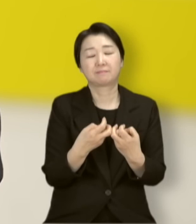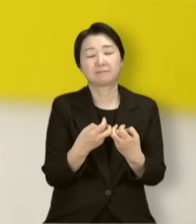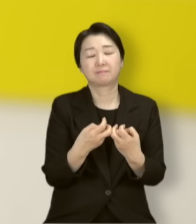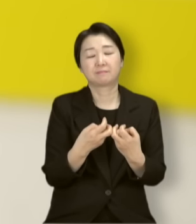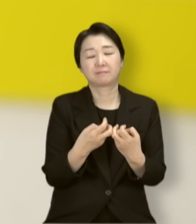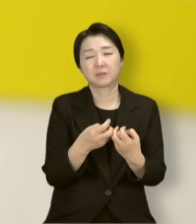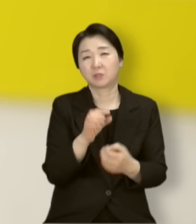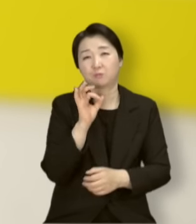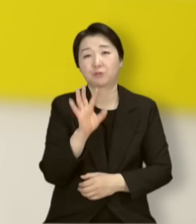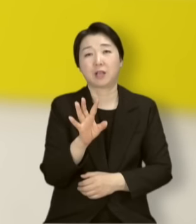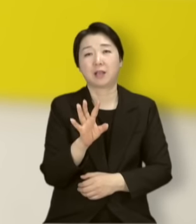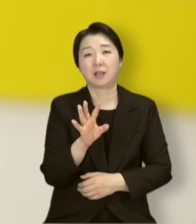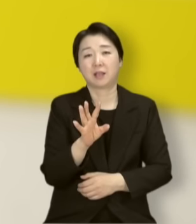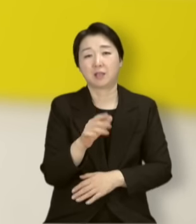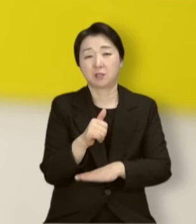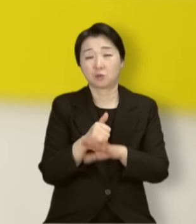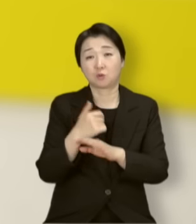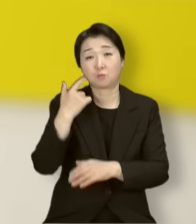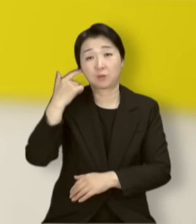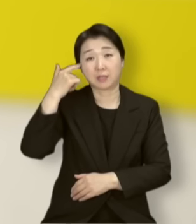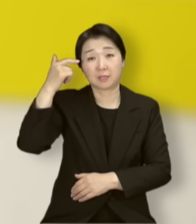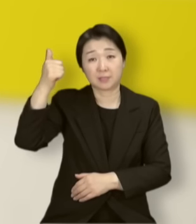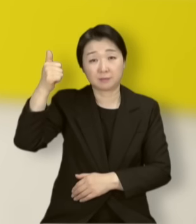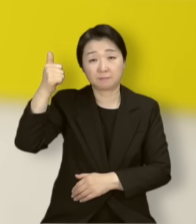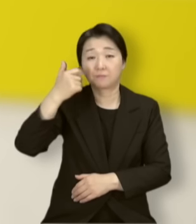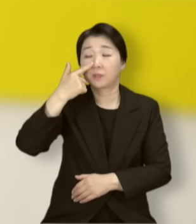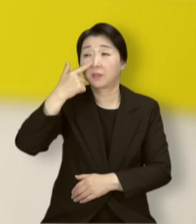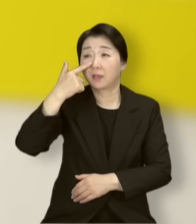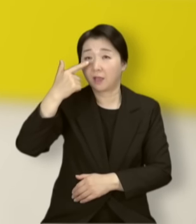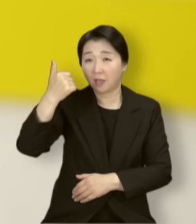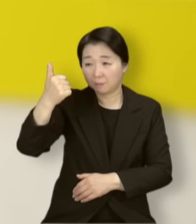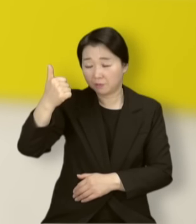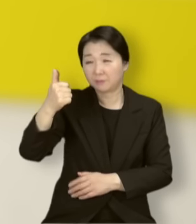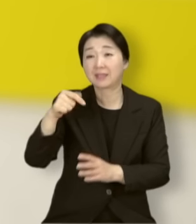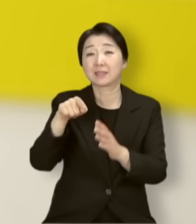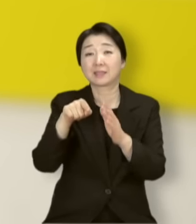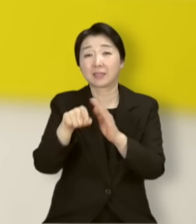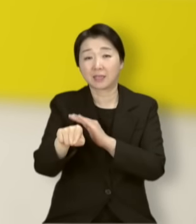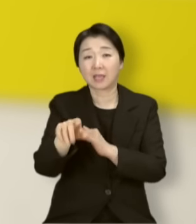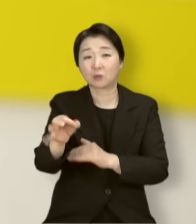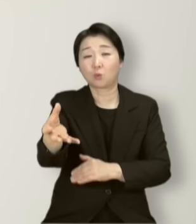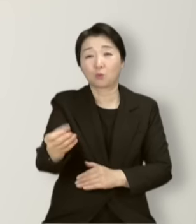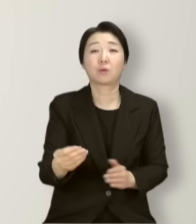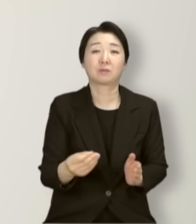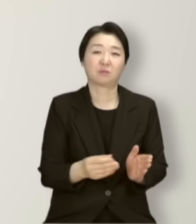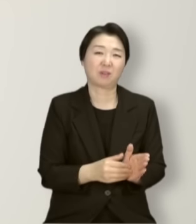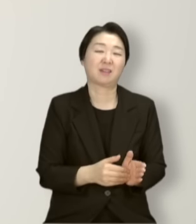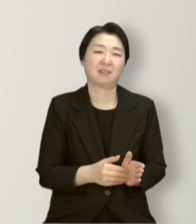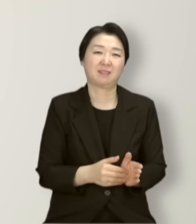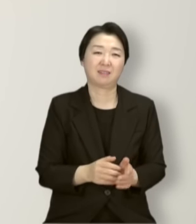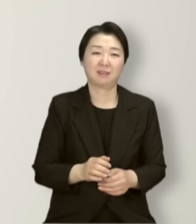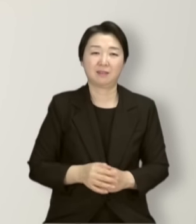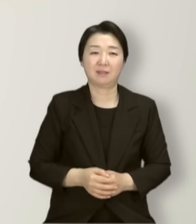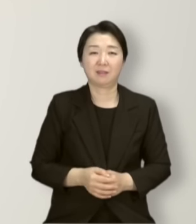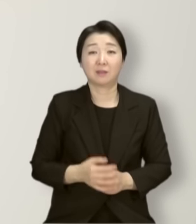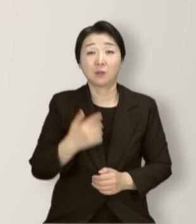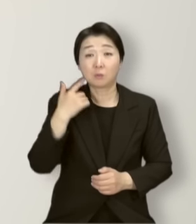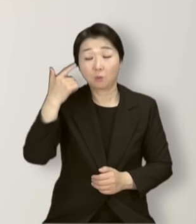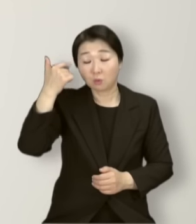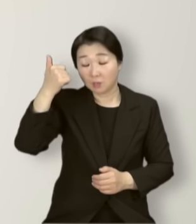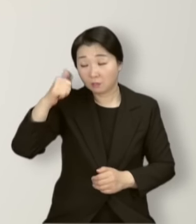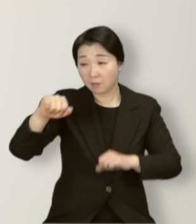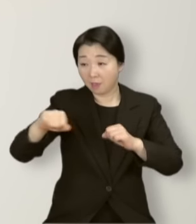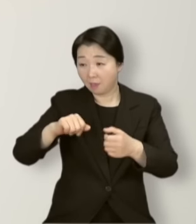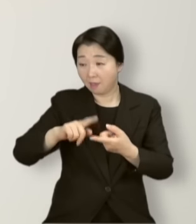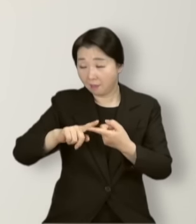없다 하셔가지고 목사님이 아버님한테 내려가셔가지고 돈을 꼭 갖고 오셨어요. 아이고야. 그 목사님이 그렇게